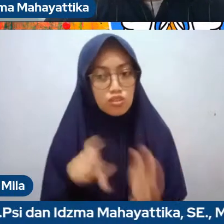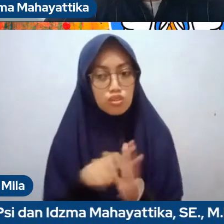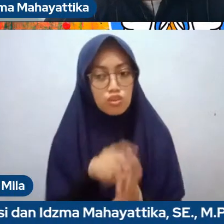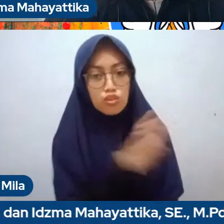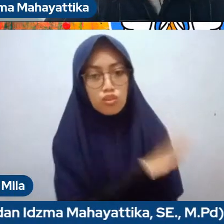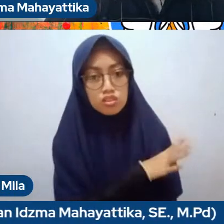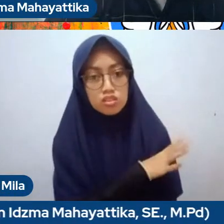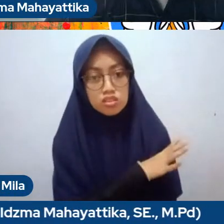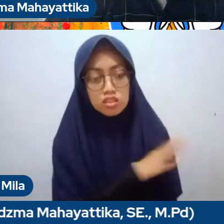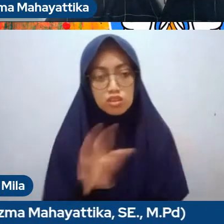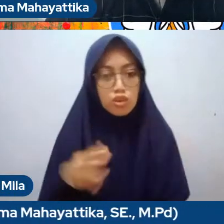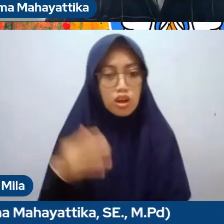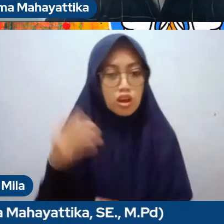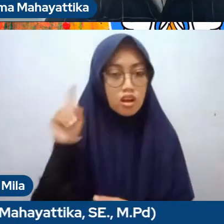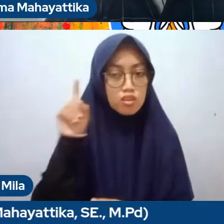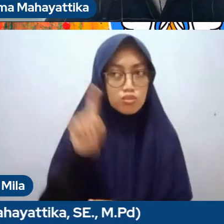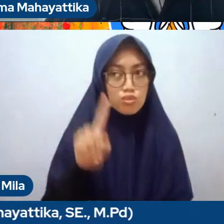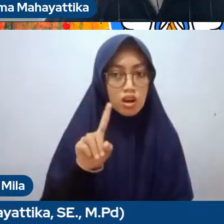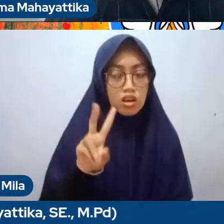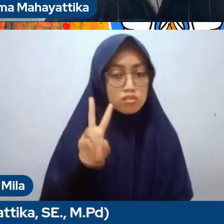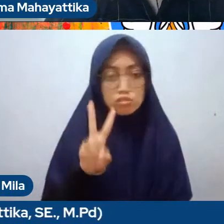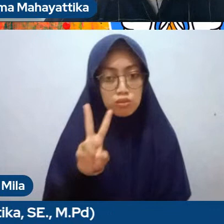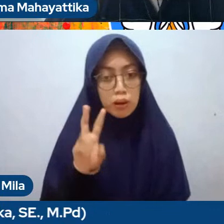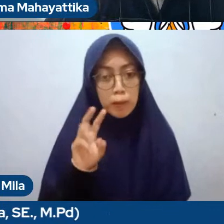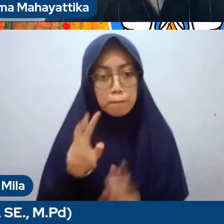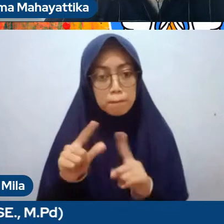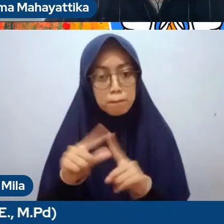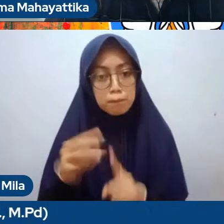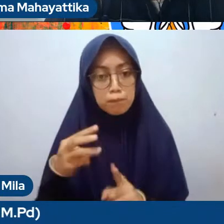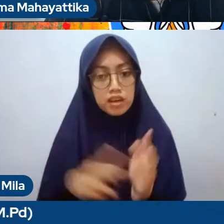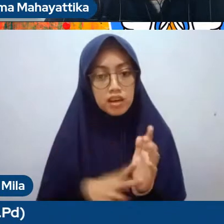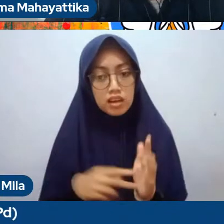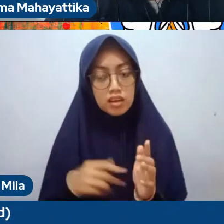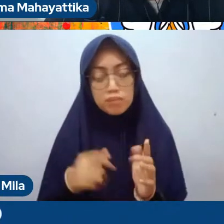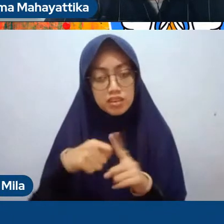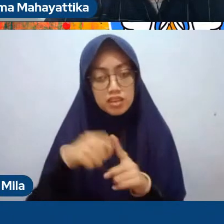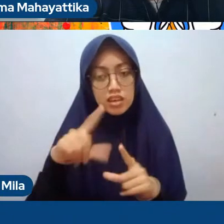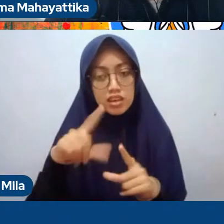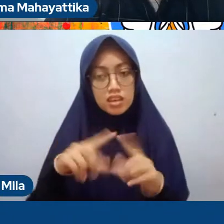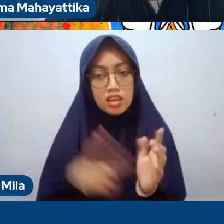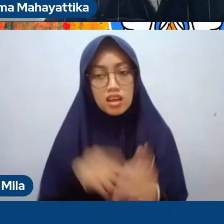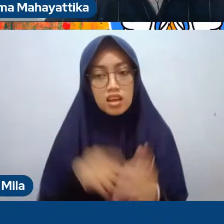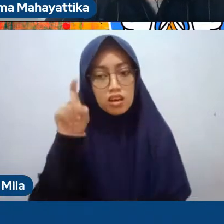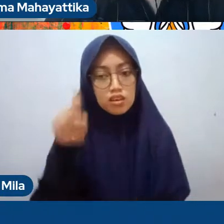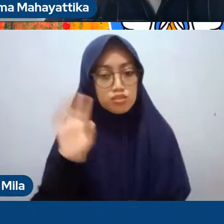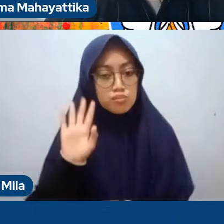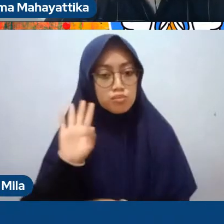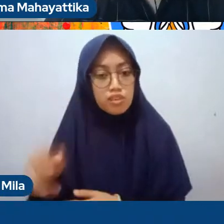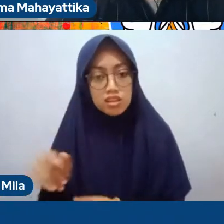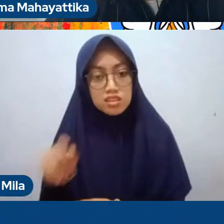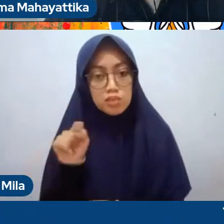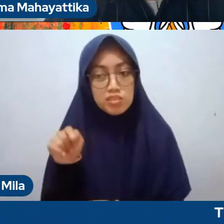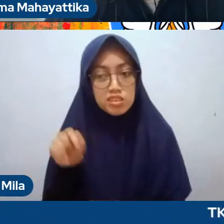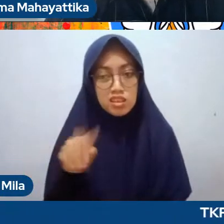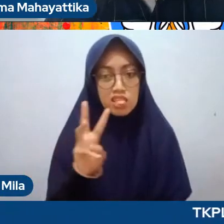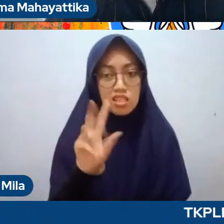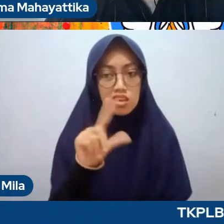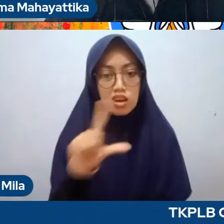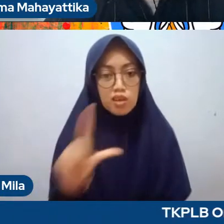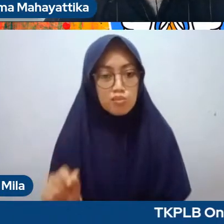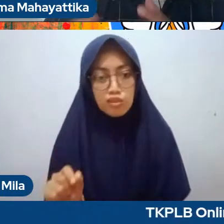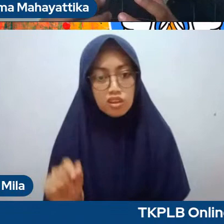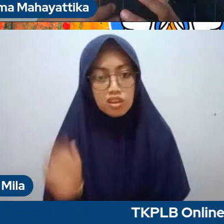nggak pulang-pulang. Jadi kacau juga. Dan itu emang karena dia emang bener-bener ya merusak diri sendiri